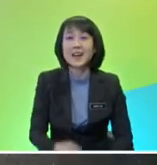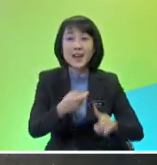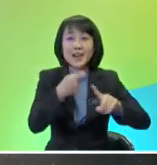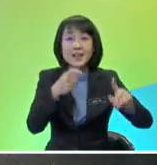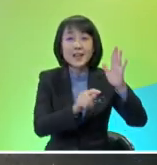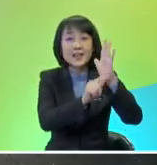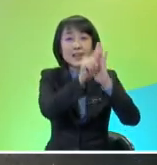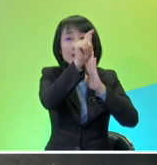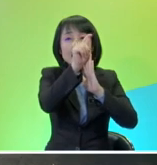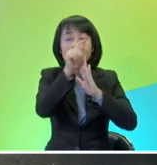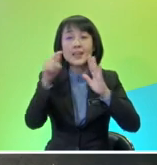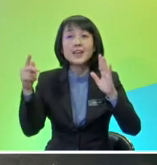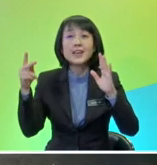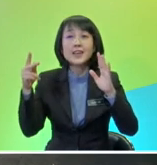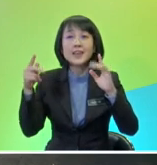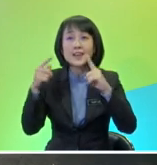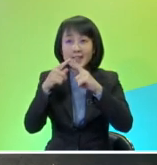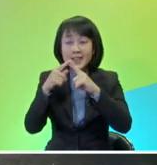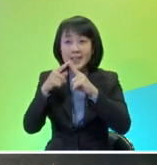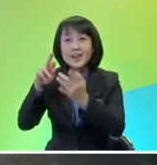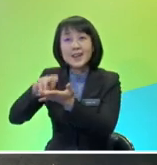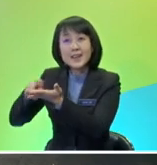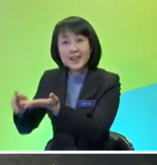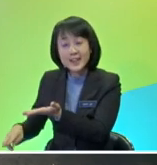Itulah kelebihan aplikasi tekanan